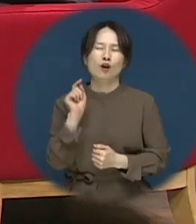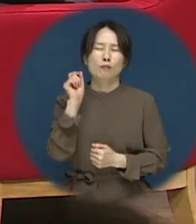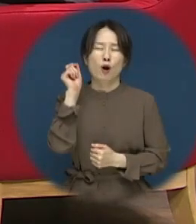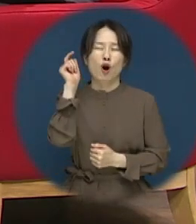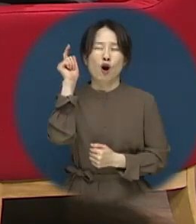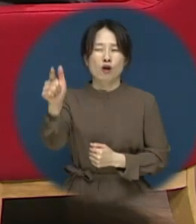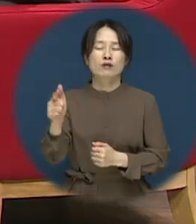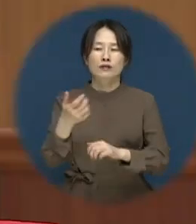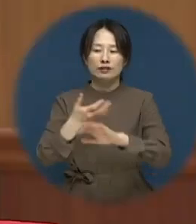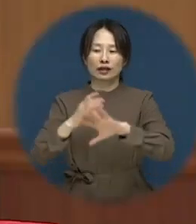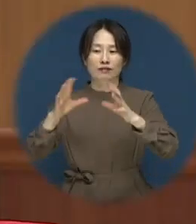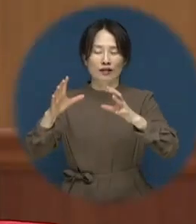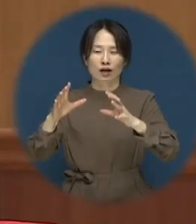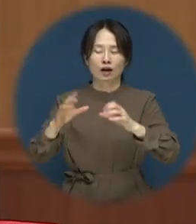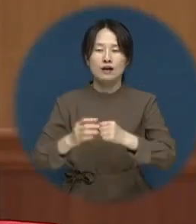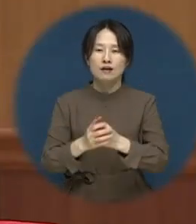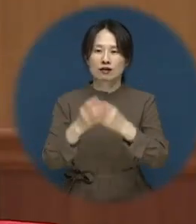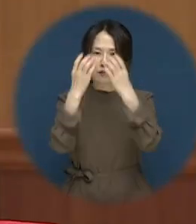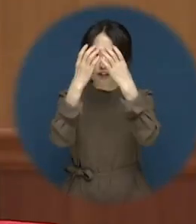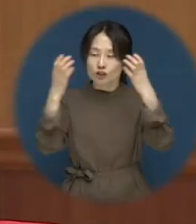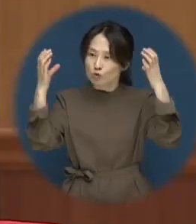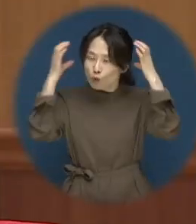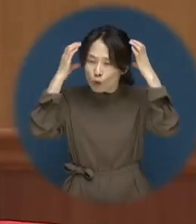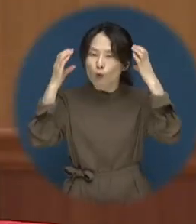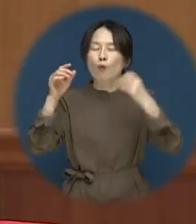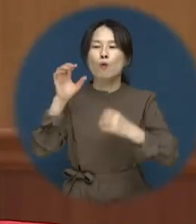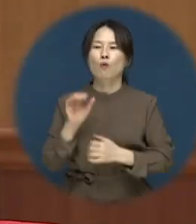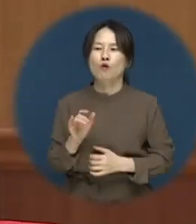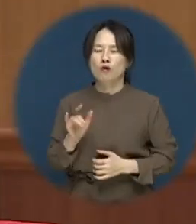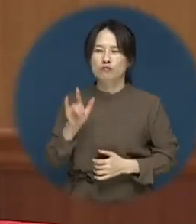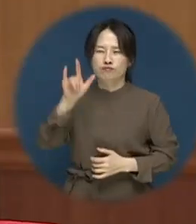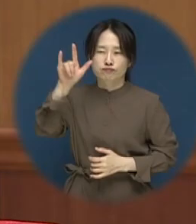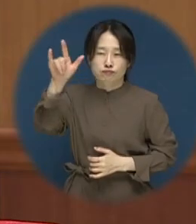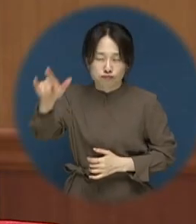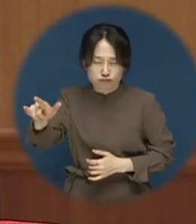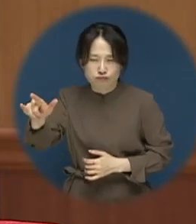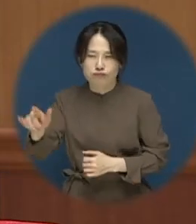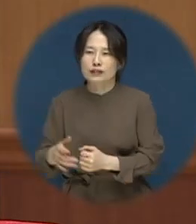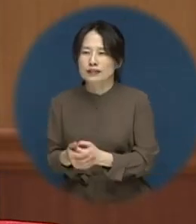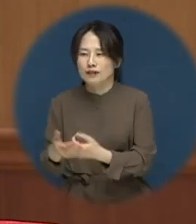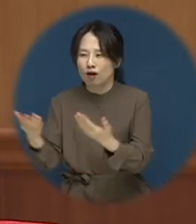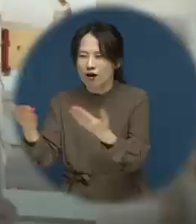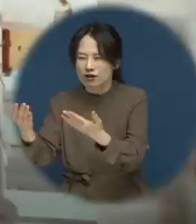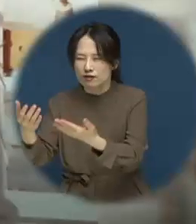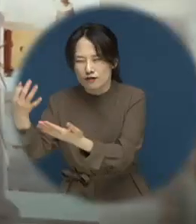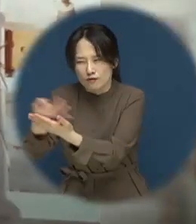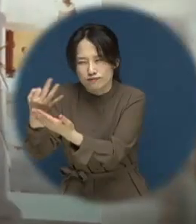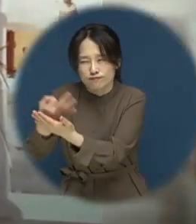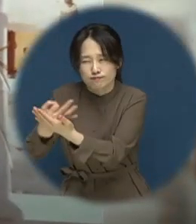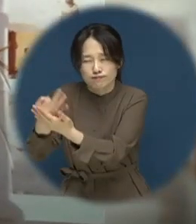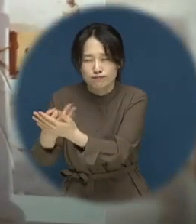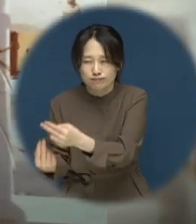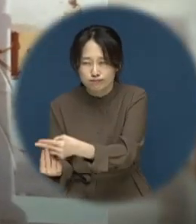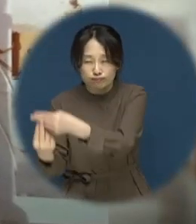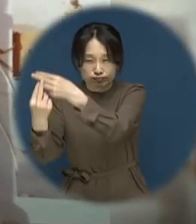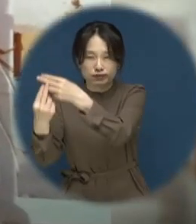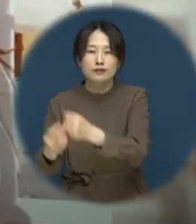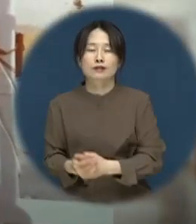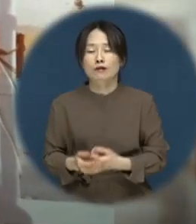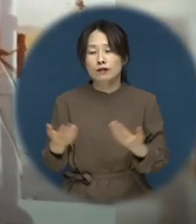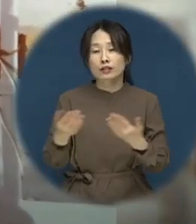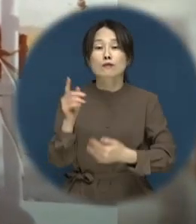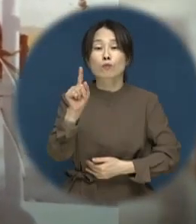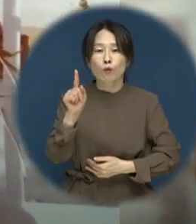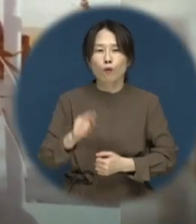네. 그때는 뭐 식물하고 관계없이 예. 이제 배관공이라고 그래가지고 예, 예, 예. 그 사막에 파이프라인을 끌고 나가는